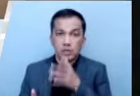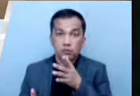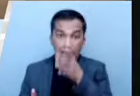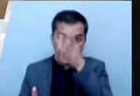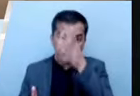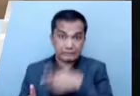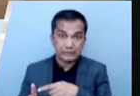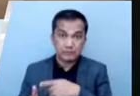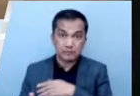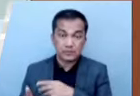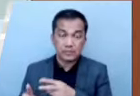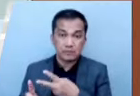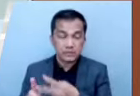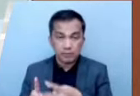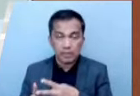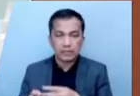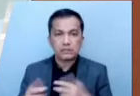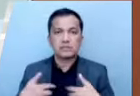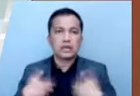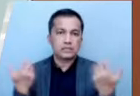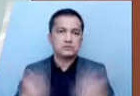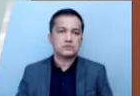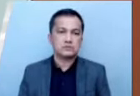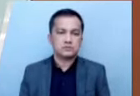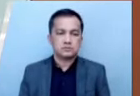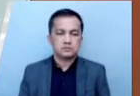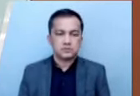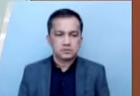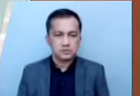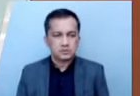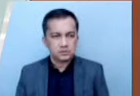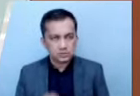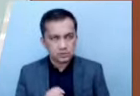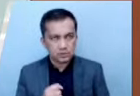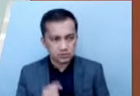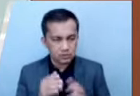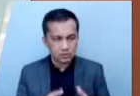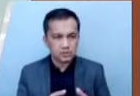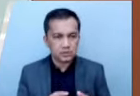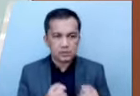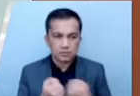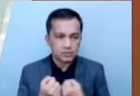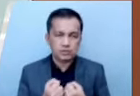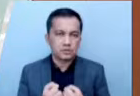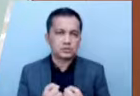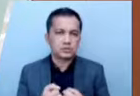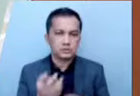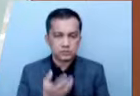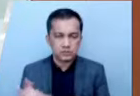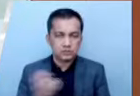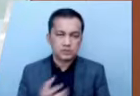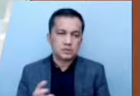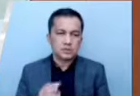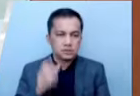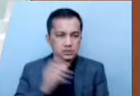biktima. Gagawa ko paraan ipaglaban ko talaga ang ginawa niya sa anak ko. Kababuyan niya.